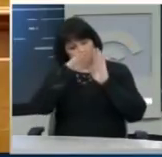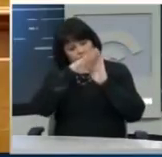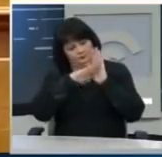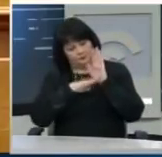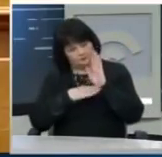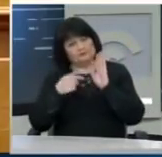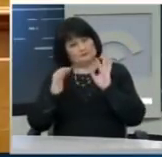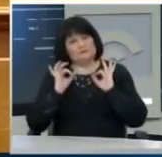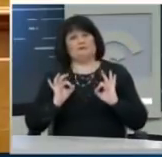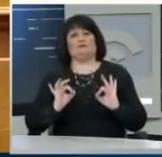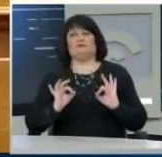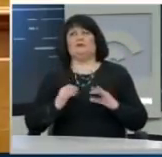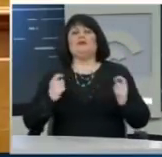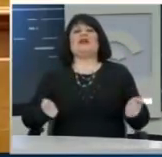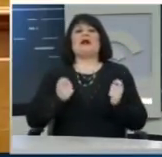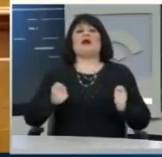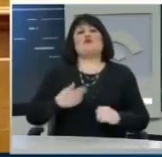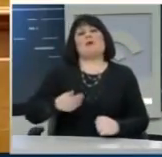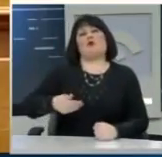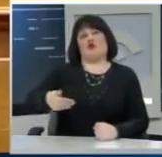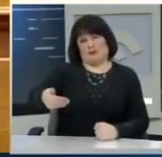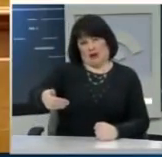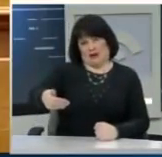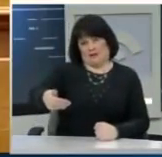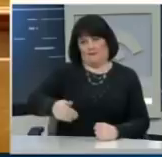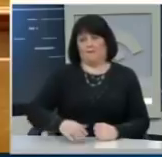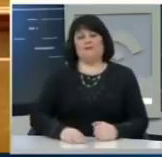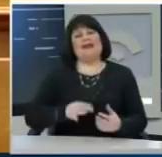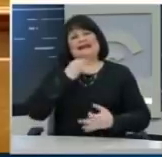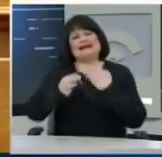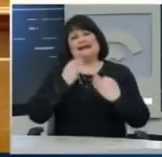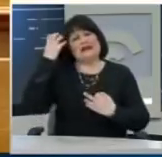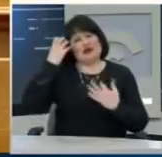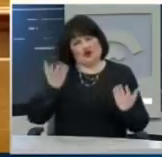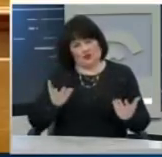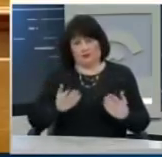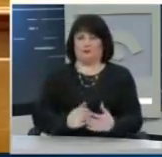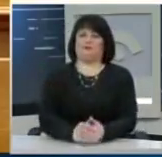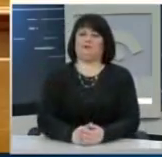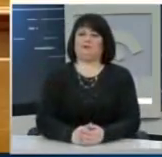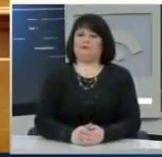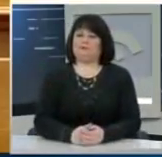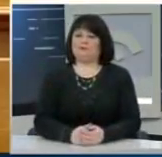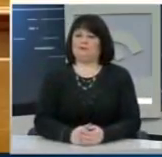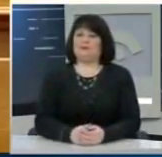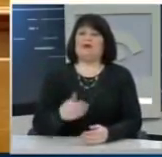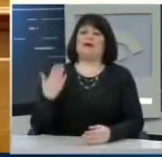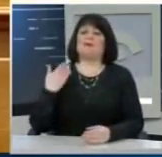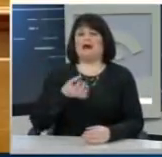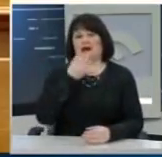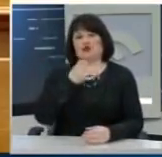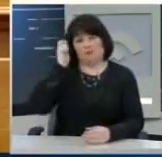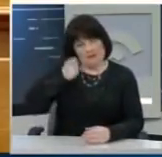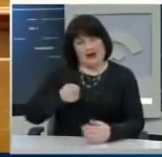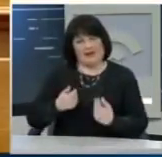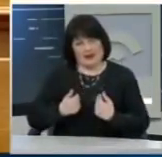στο οποίο θα κινηθούμε από εδώ και στο εξής. Και θα εξηγήσω τι εννοώ. Πριν εξηγήσω τι εννοώ, να